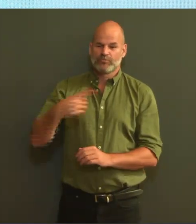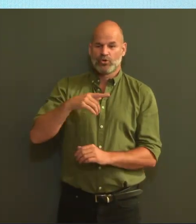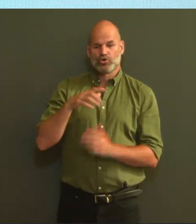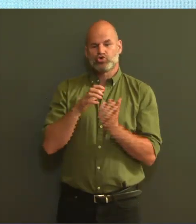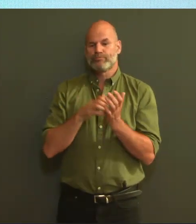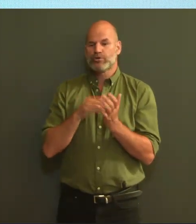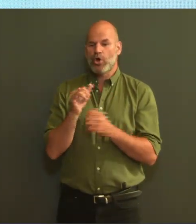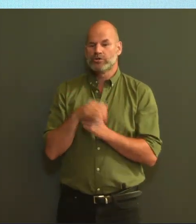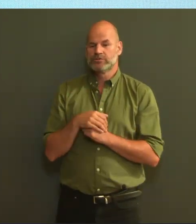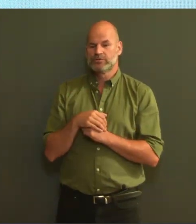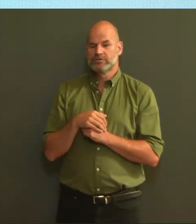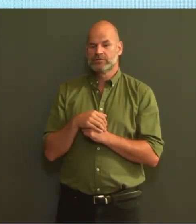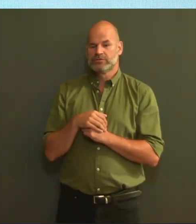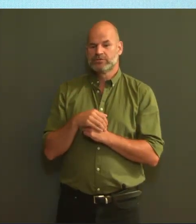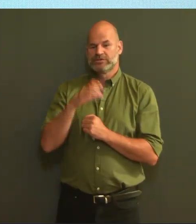van